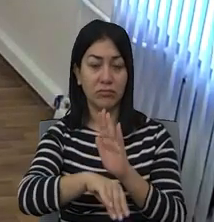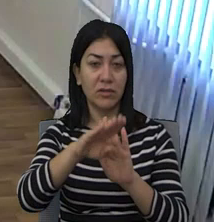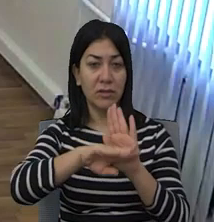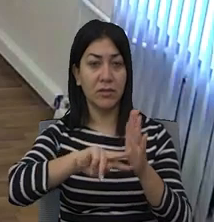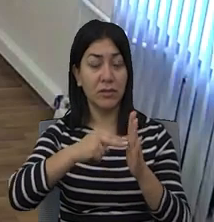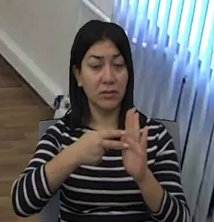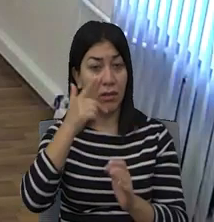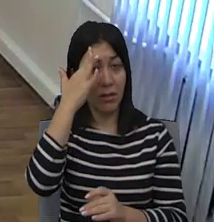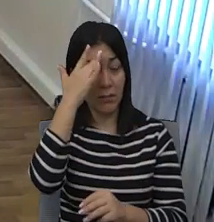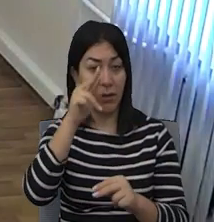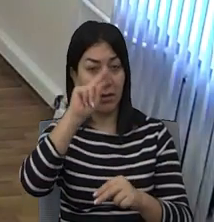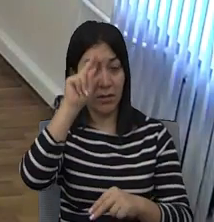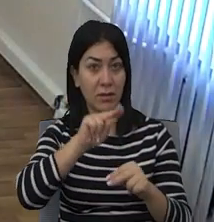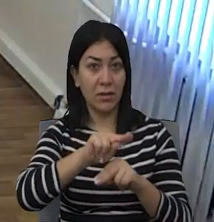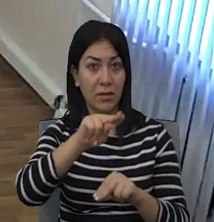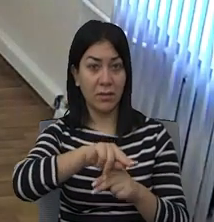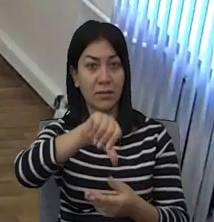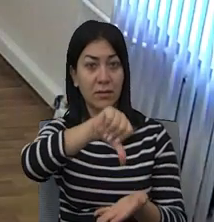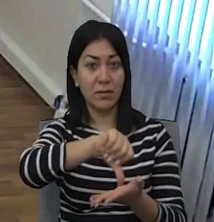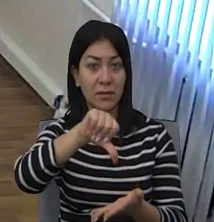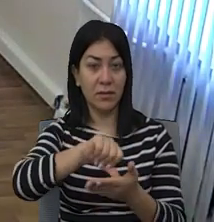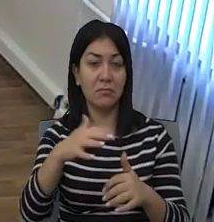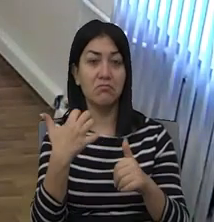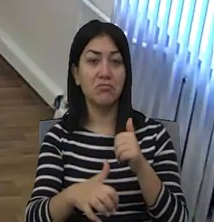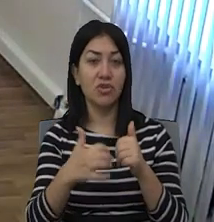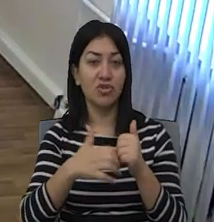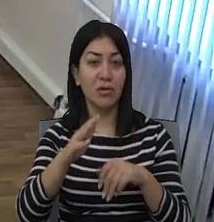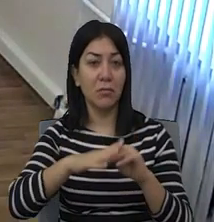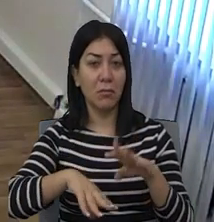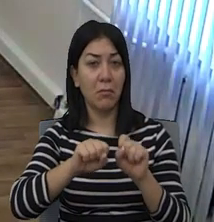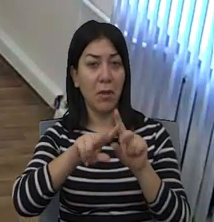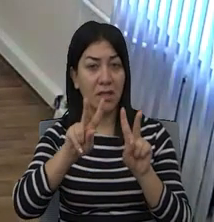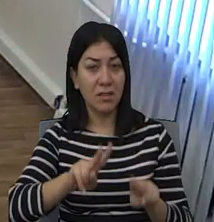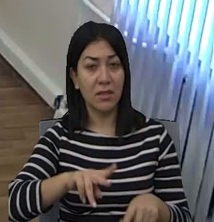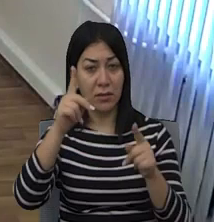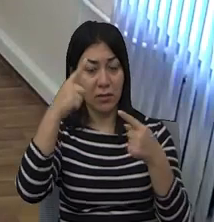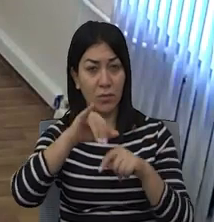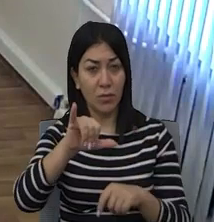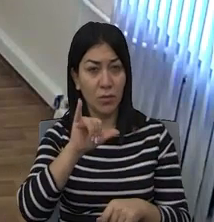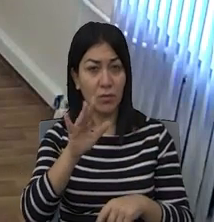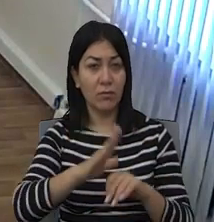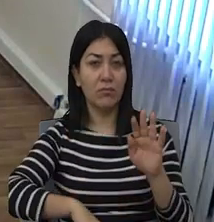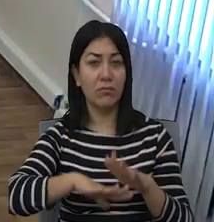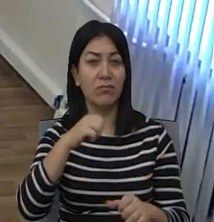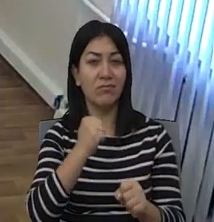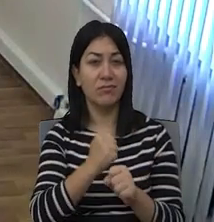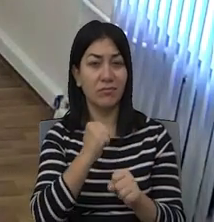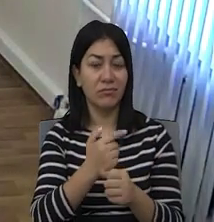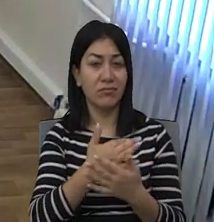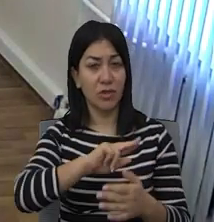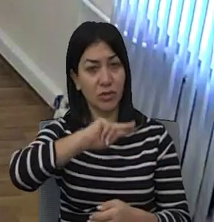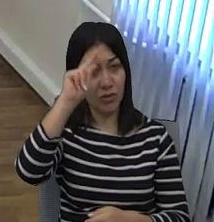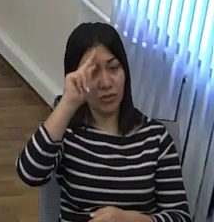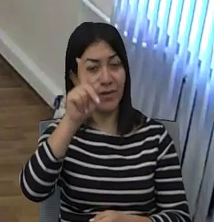ունենալով դասընթացին ներգրավել միջին մասնագիտական ուսումնական հաստատություններում եւ արհեստագործական ուսումնարաններում